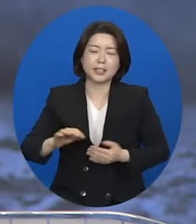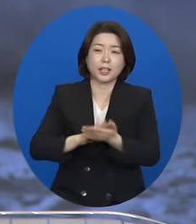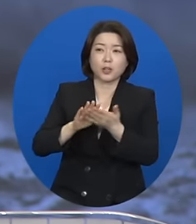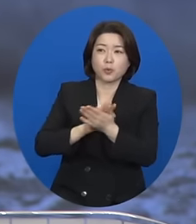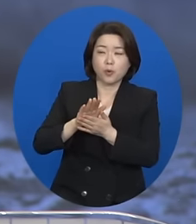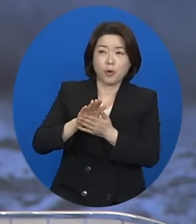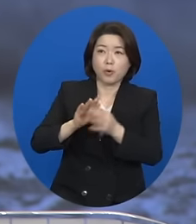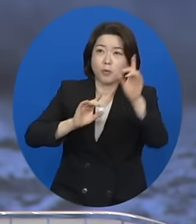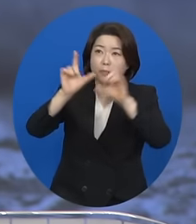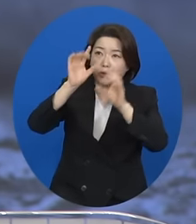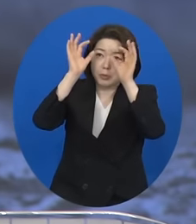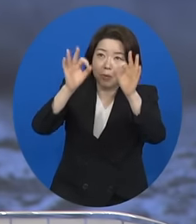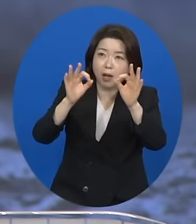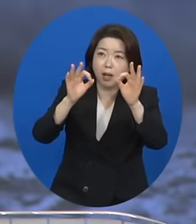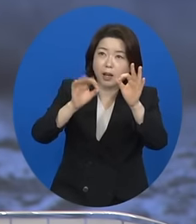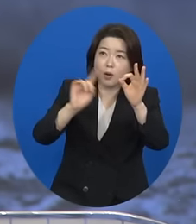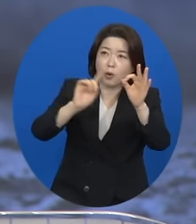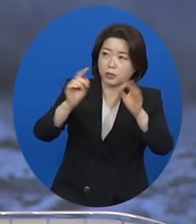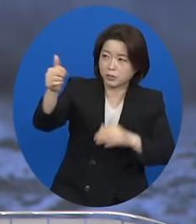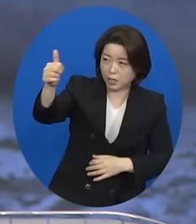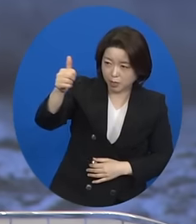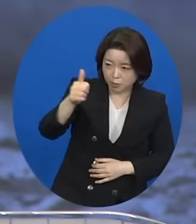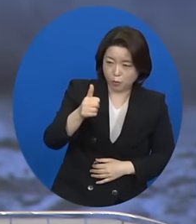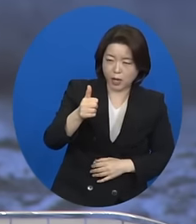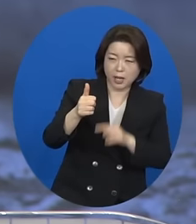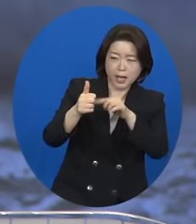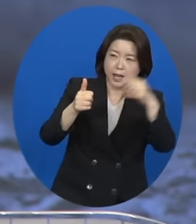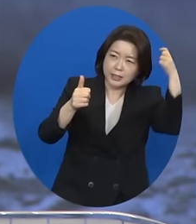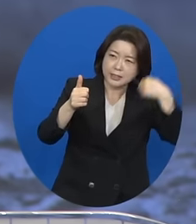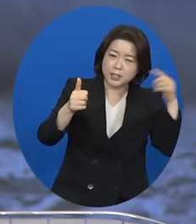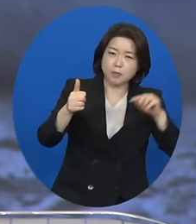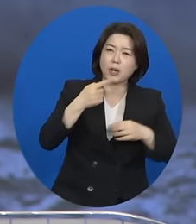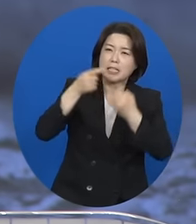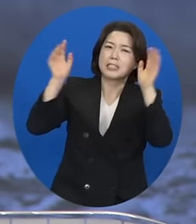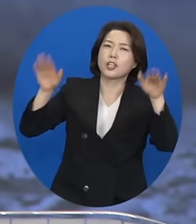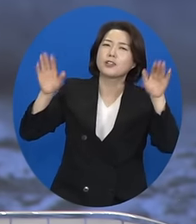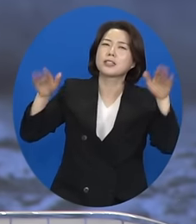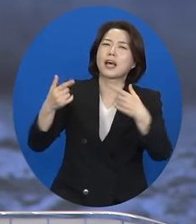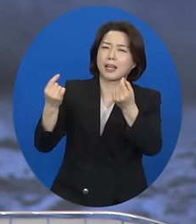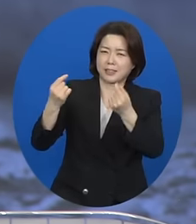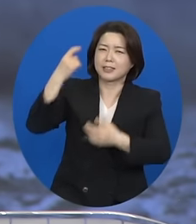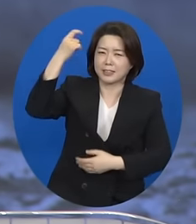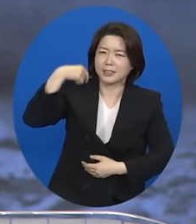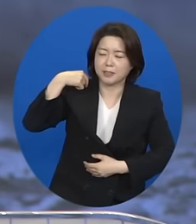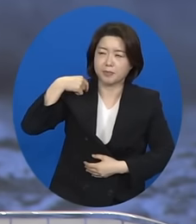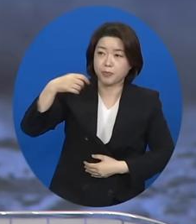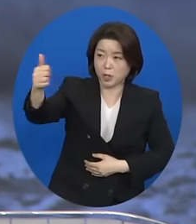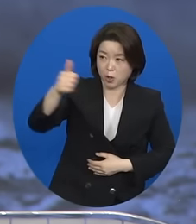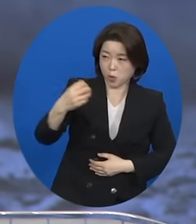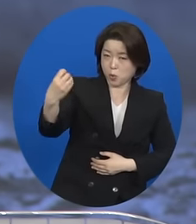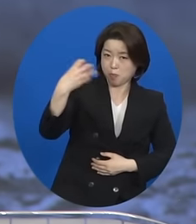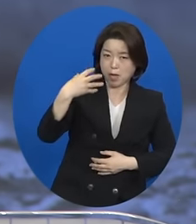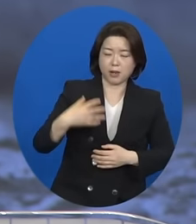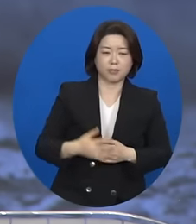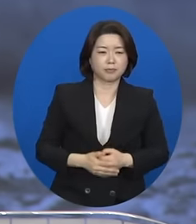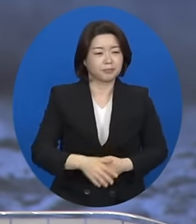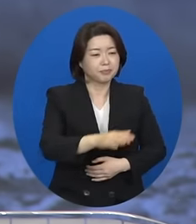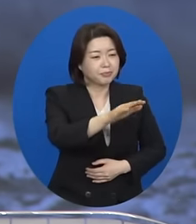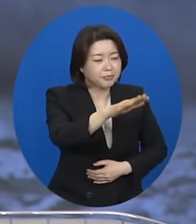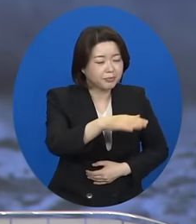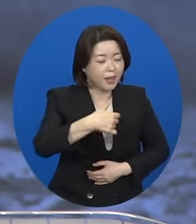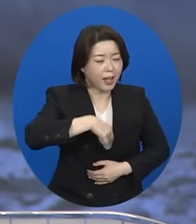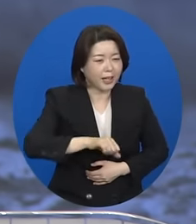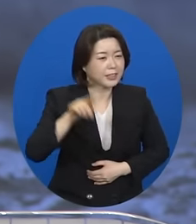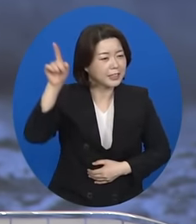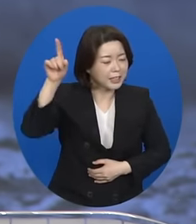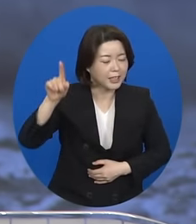딱 다가오는 거야 느낌의 천사 같다라는 느낌이 들었어요 근데 그분이 뭐라는 얘기를 하냐면 아들이 천국에서